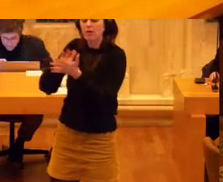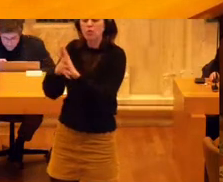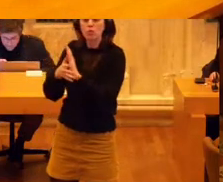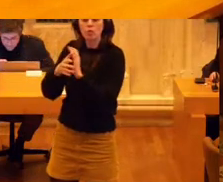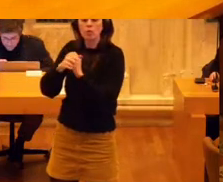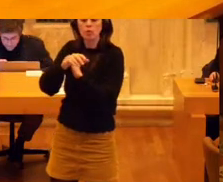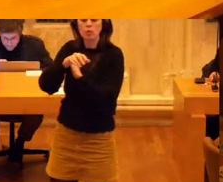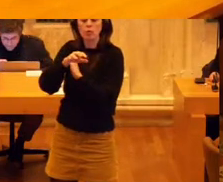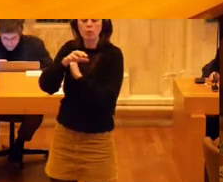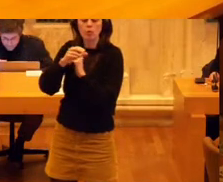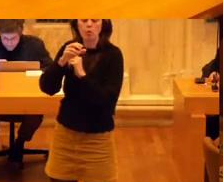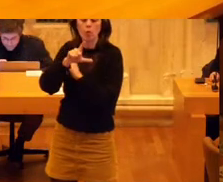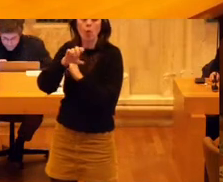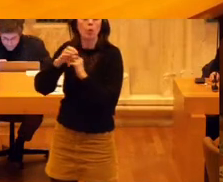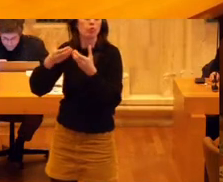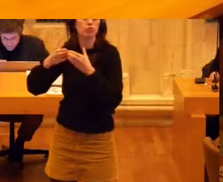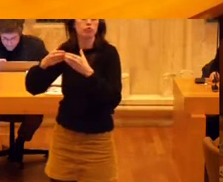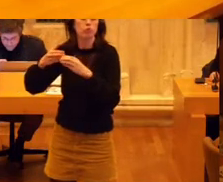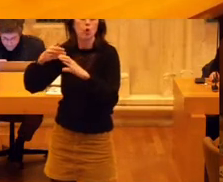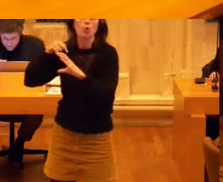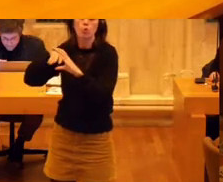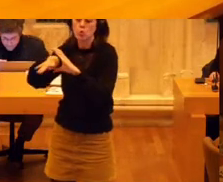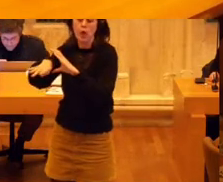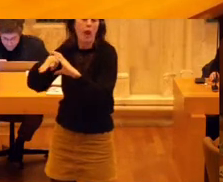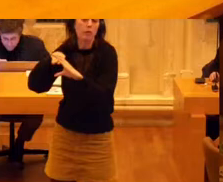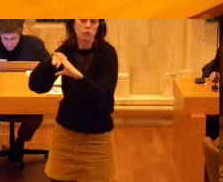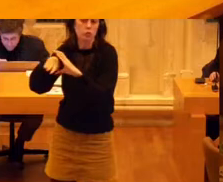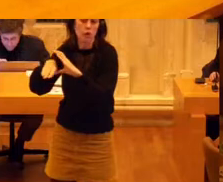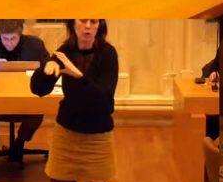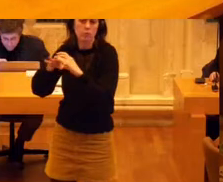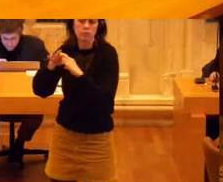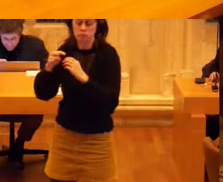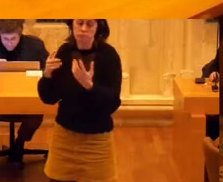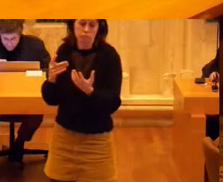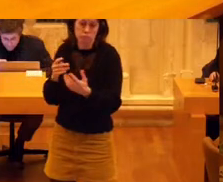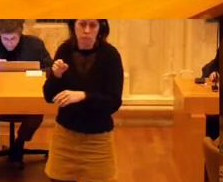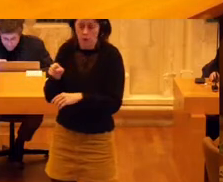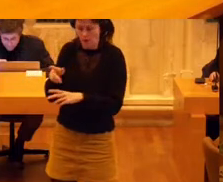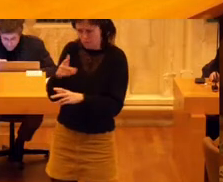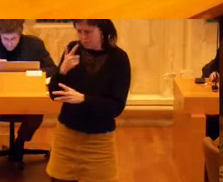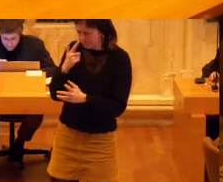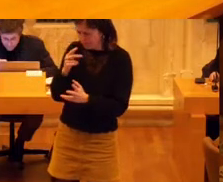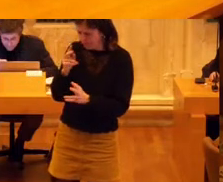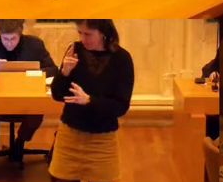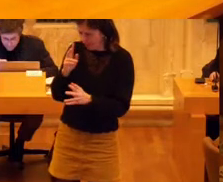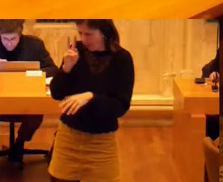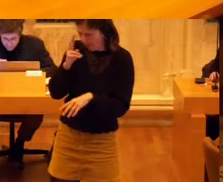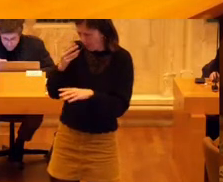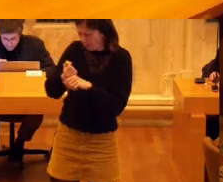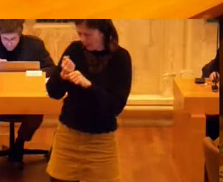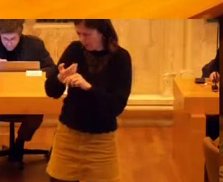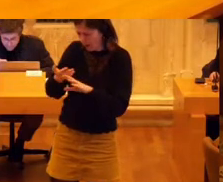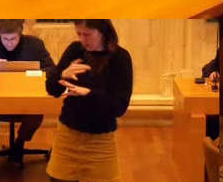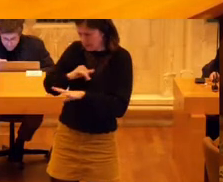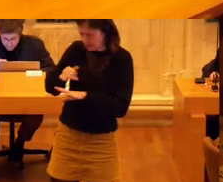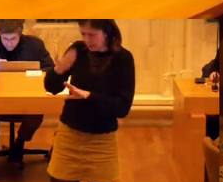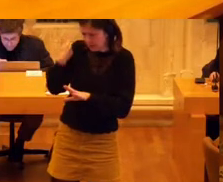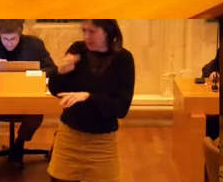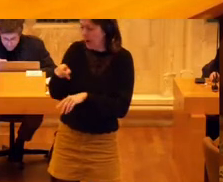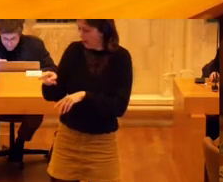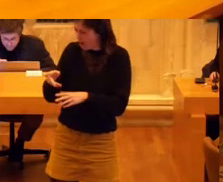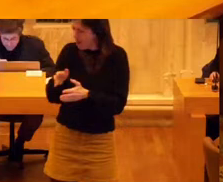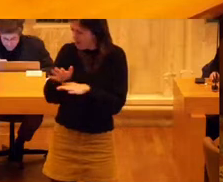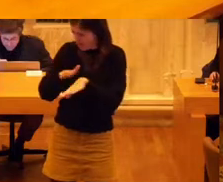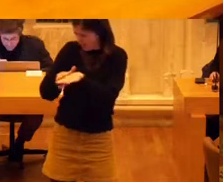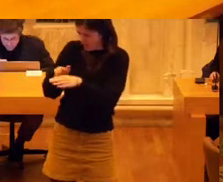lesquelles la transition, en tout cas la direction de la transition écologique a l'habitude de travailler et qui pourtant ont pu se positionner sur cet appel à